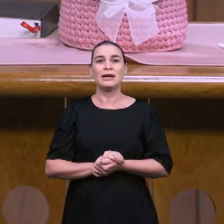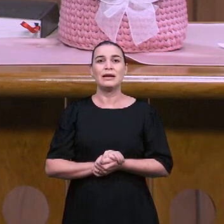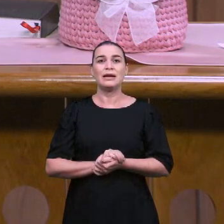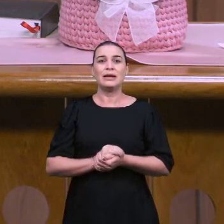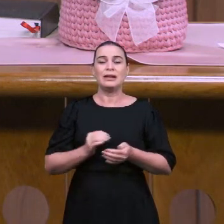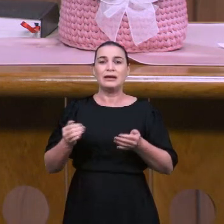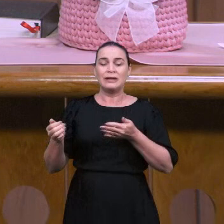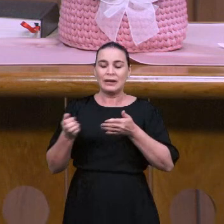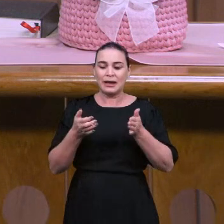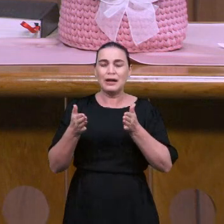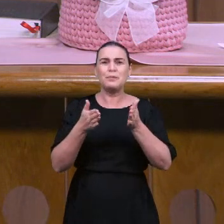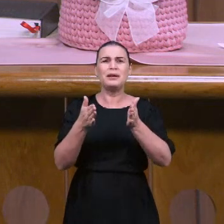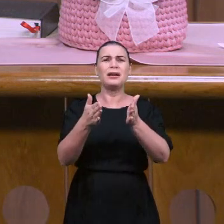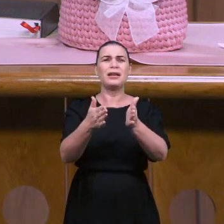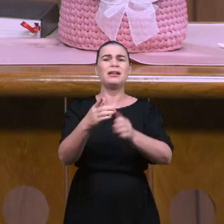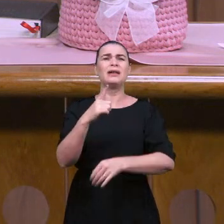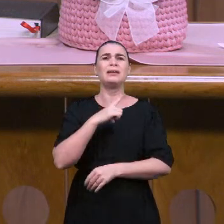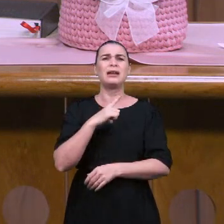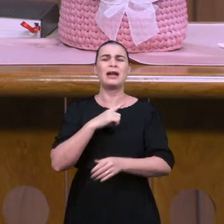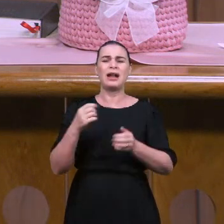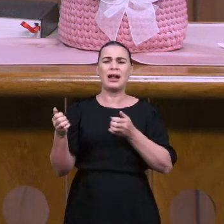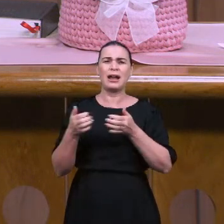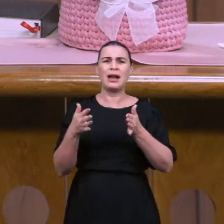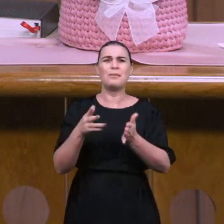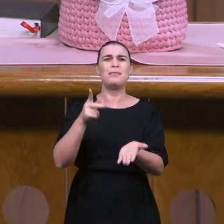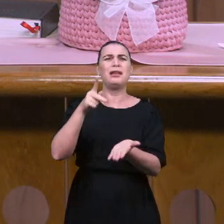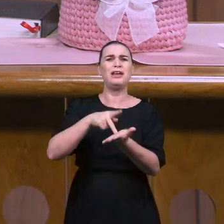marche, vous allez retrouver tout sur cette